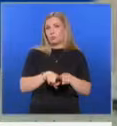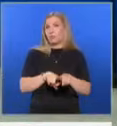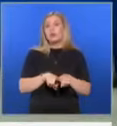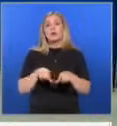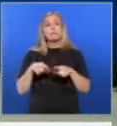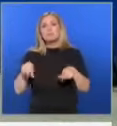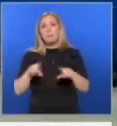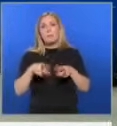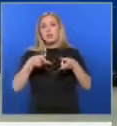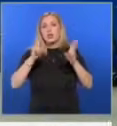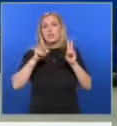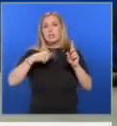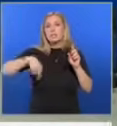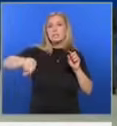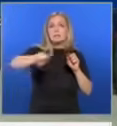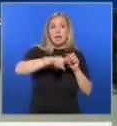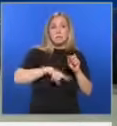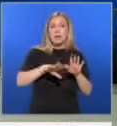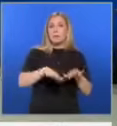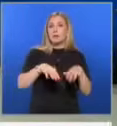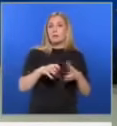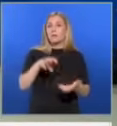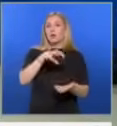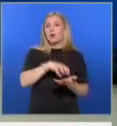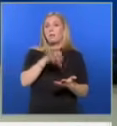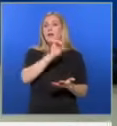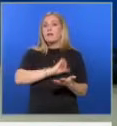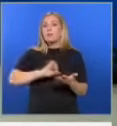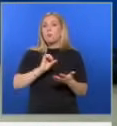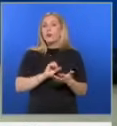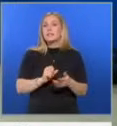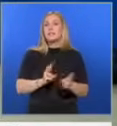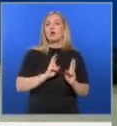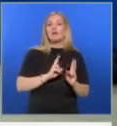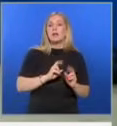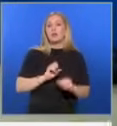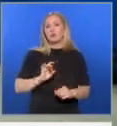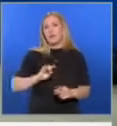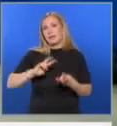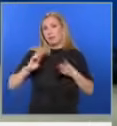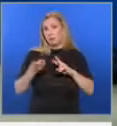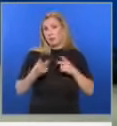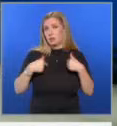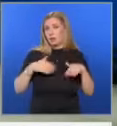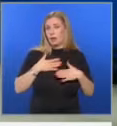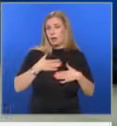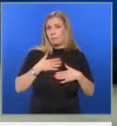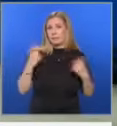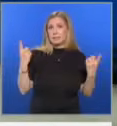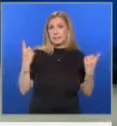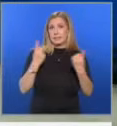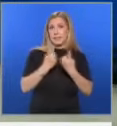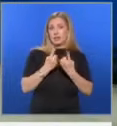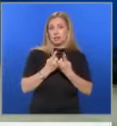решението на цялата парламентарна група на европейските консерватори и реформисти. Ние имахме среща